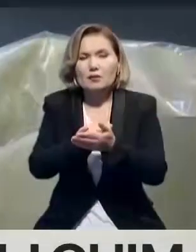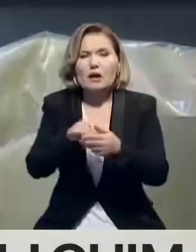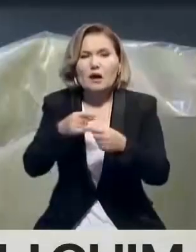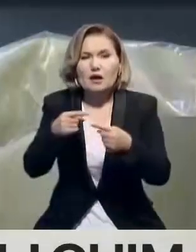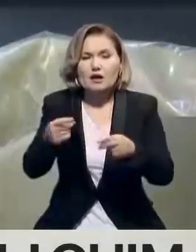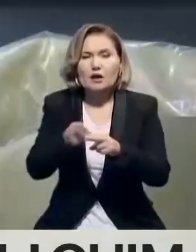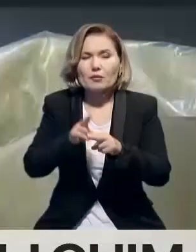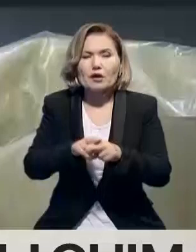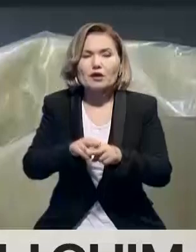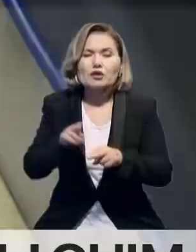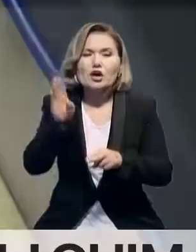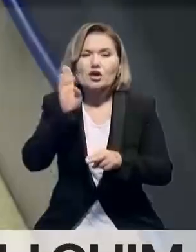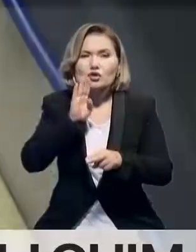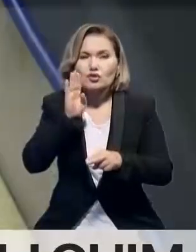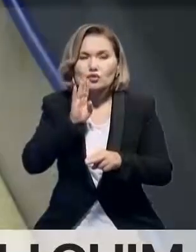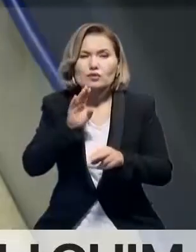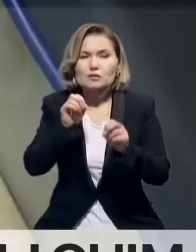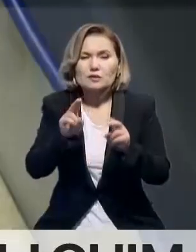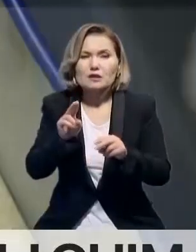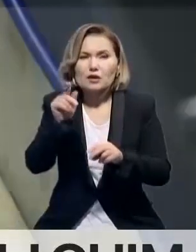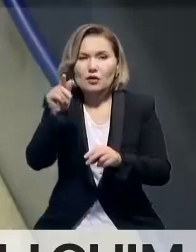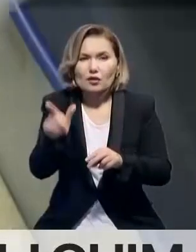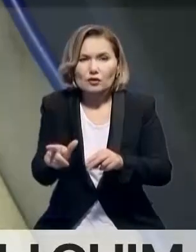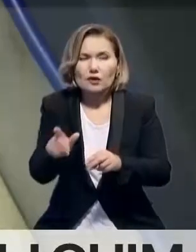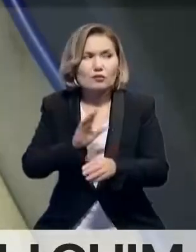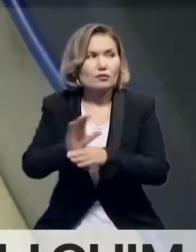су құтыларының қақпағы құйылып жатыр.